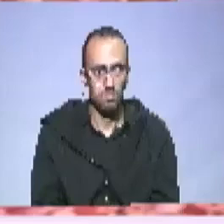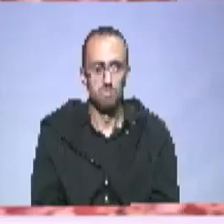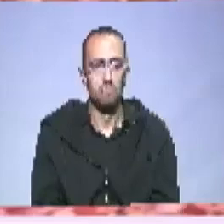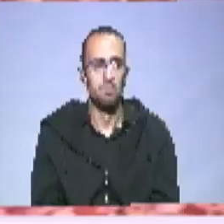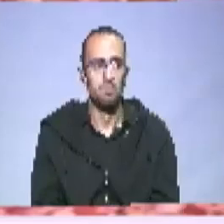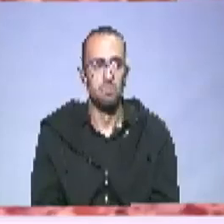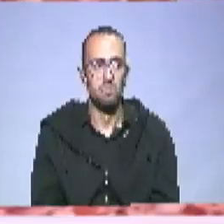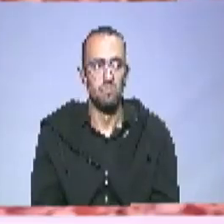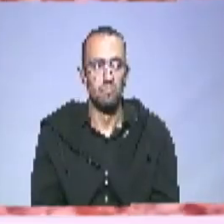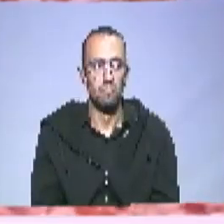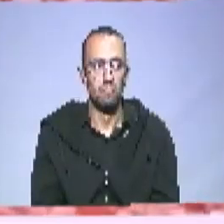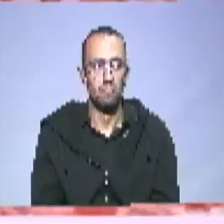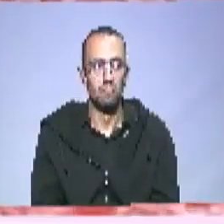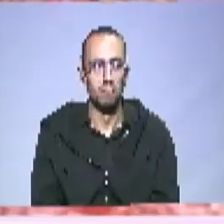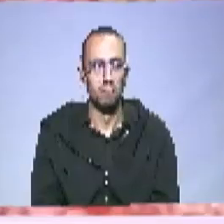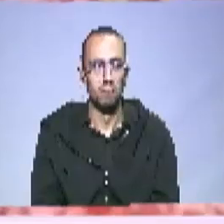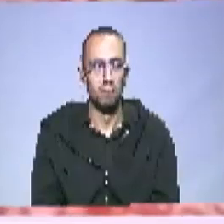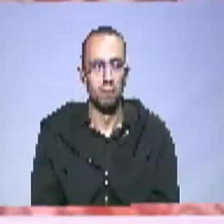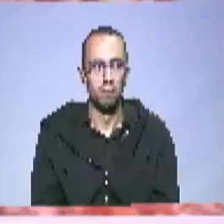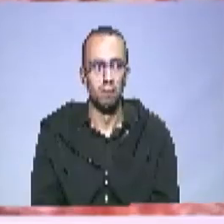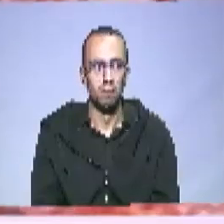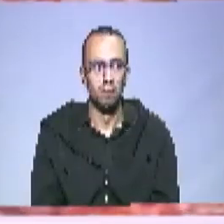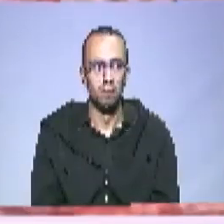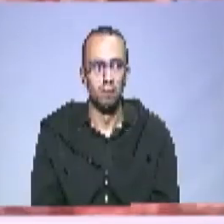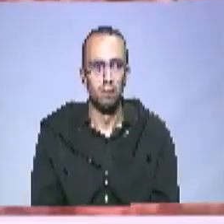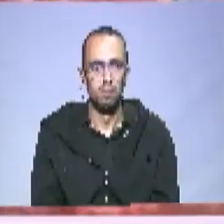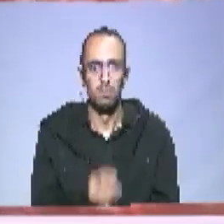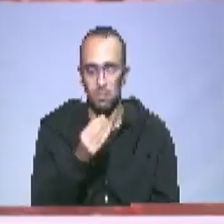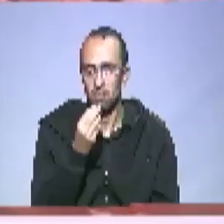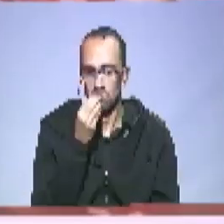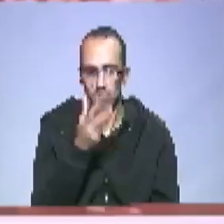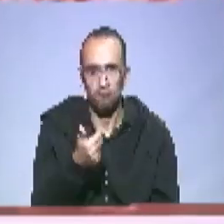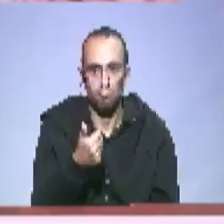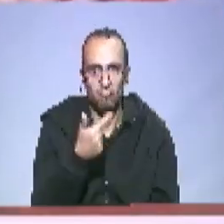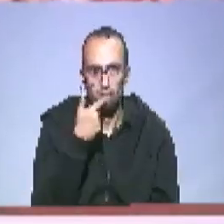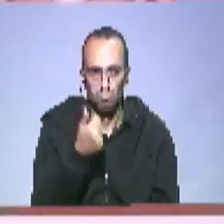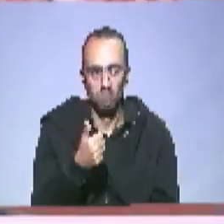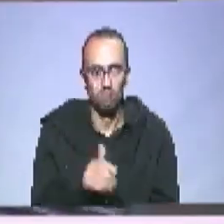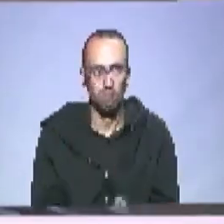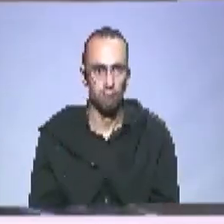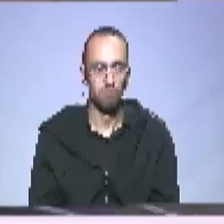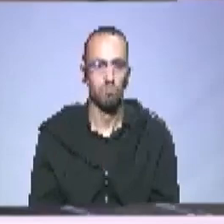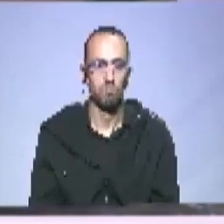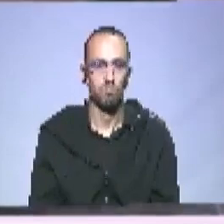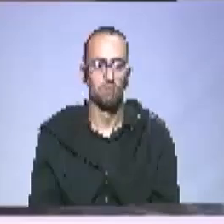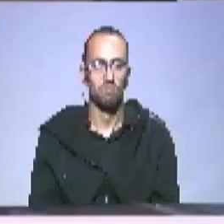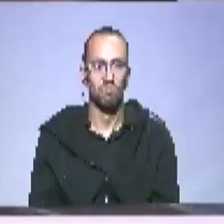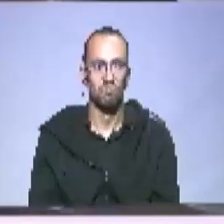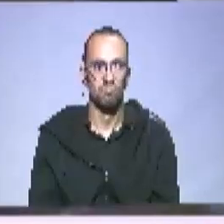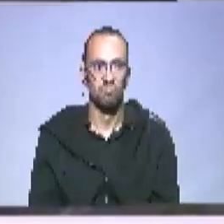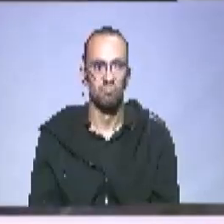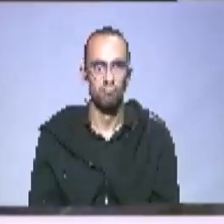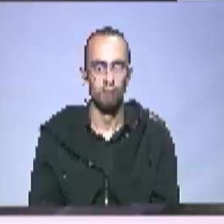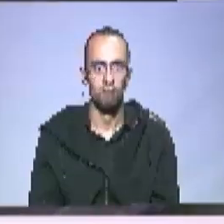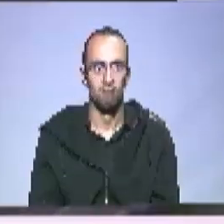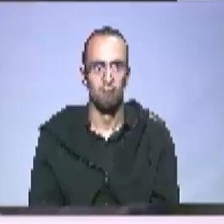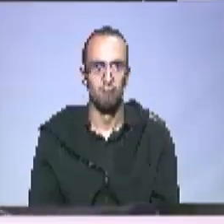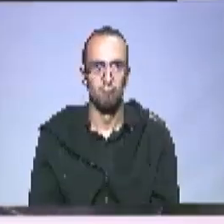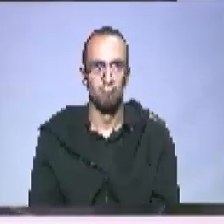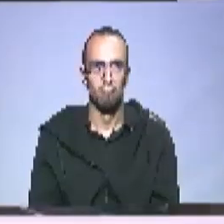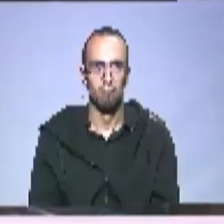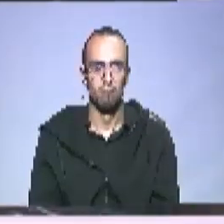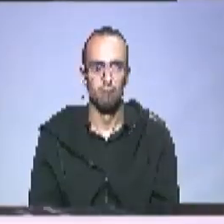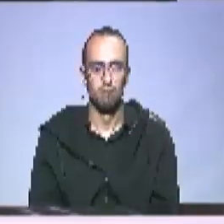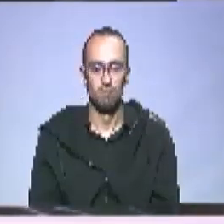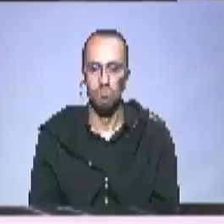رائع جدا من السندوتشات اللي تبقى فخمه جدا في الاكل. حلو قوي. ممكن مع السلطه